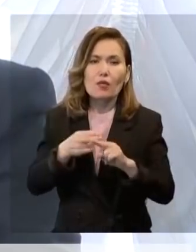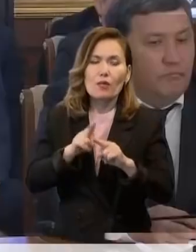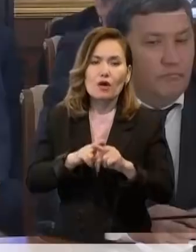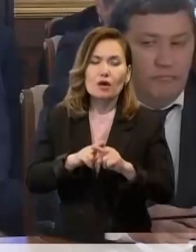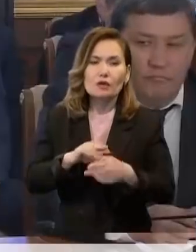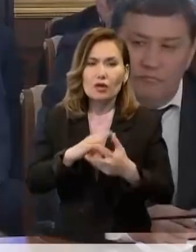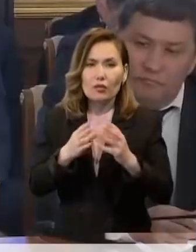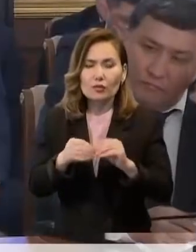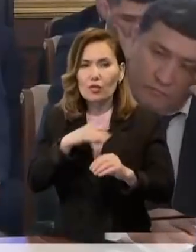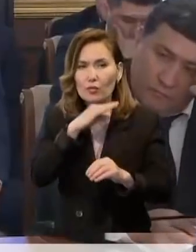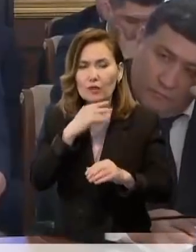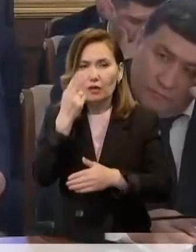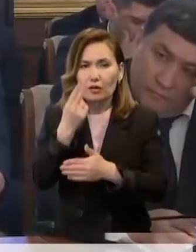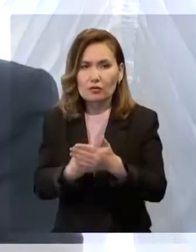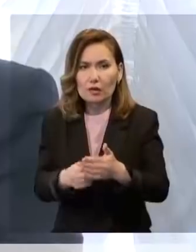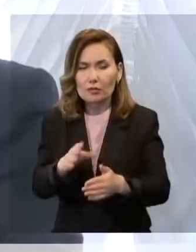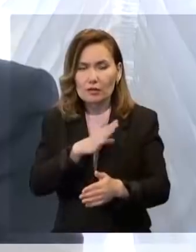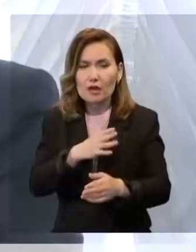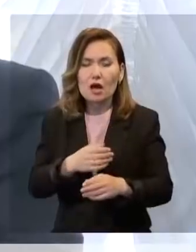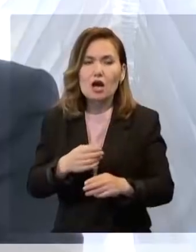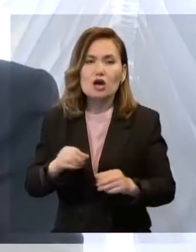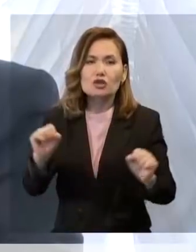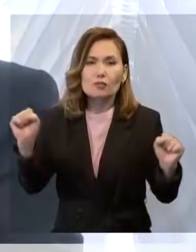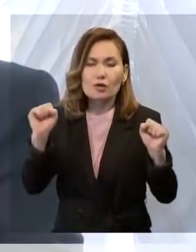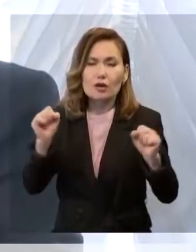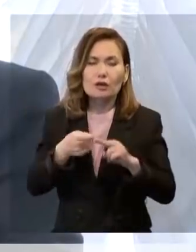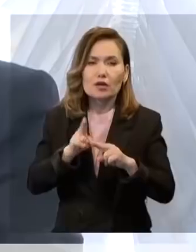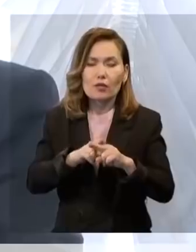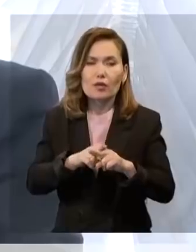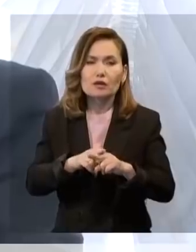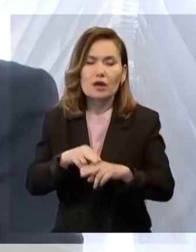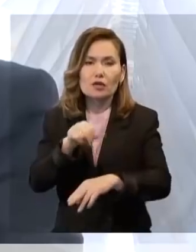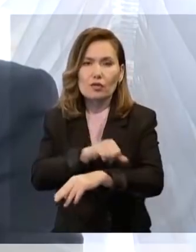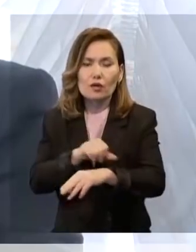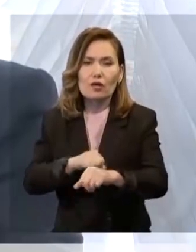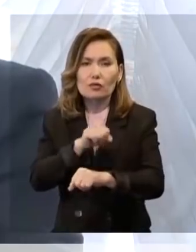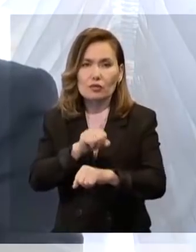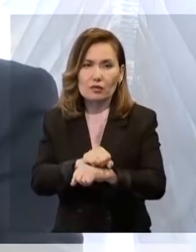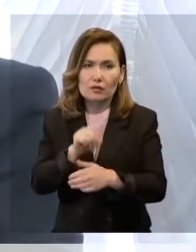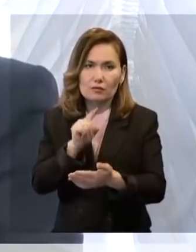18-10 нәтиже анықталды. Өкінішке орай бұл спорттық медицина және 16 орталығының